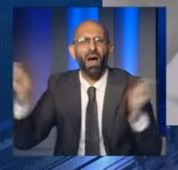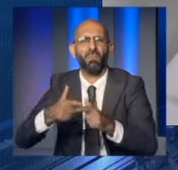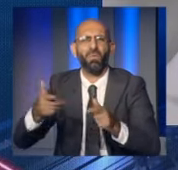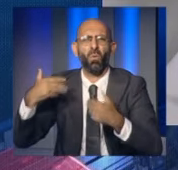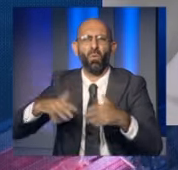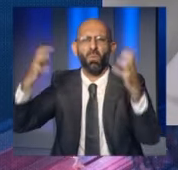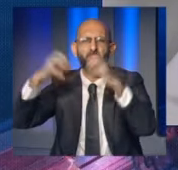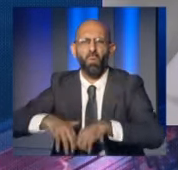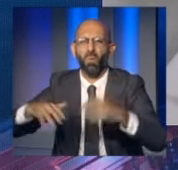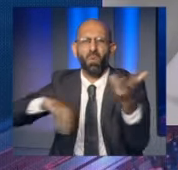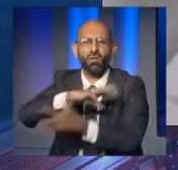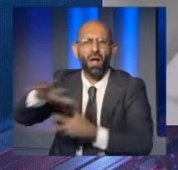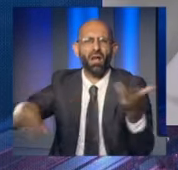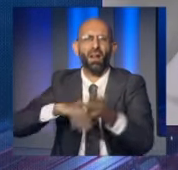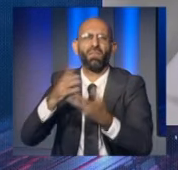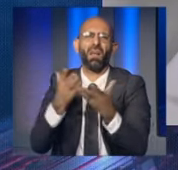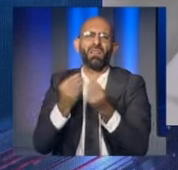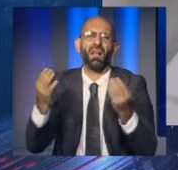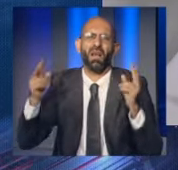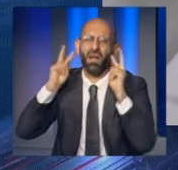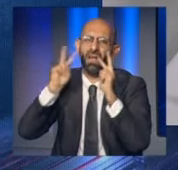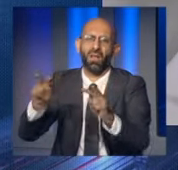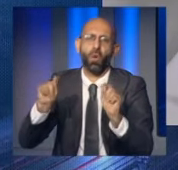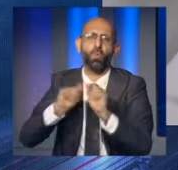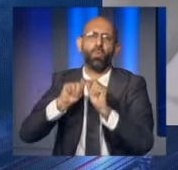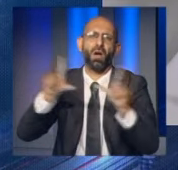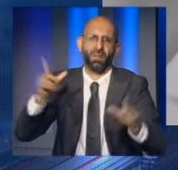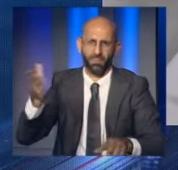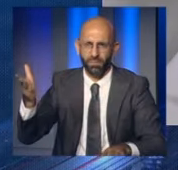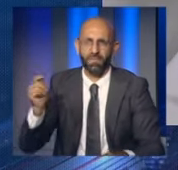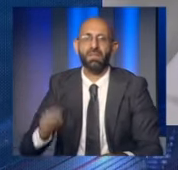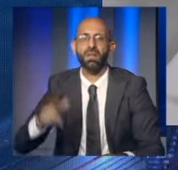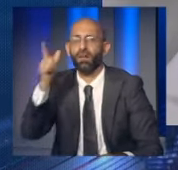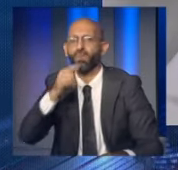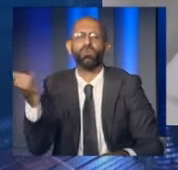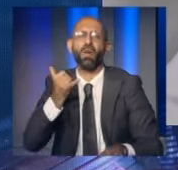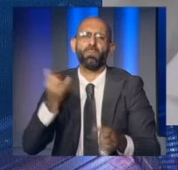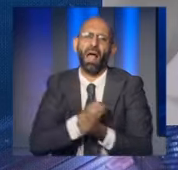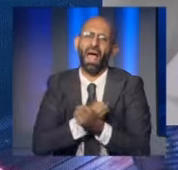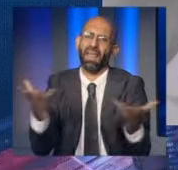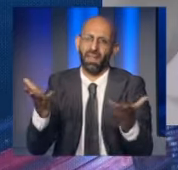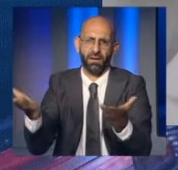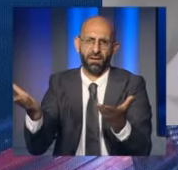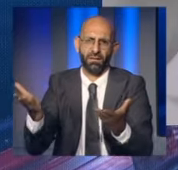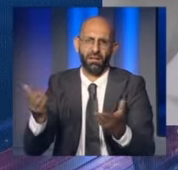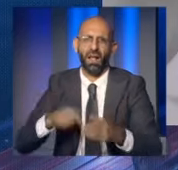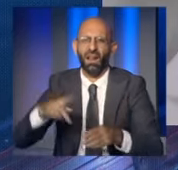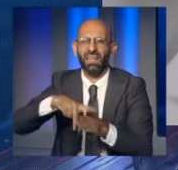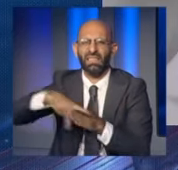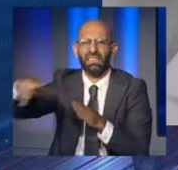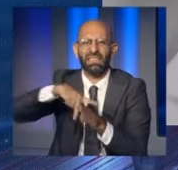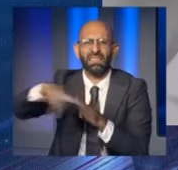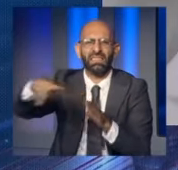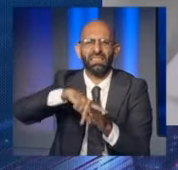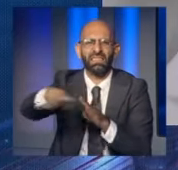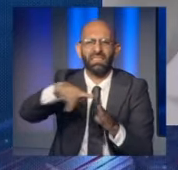كثيرة خطابات كثيرة ونزاعات وحروبا وجرائم زادت قدرتها التدميرية بسبب الاكتشافات التي عوض